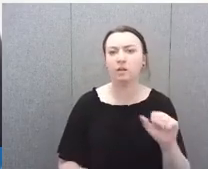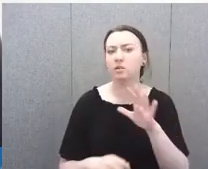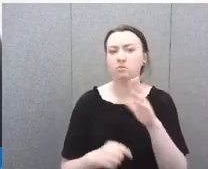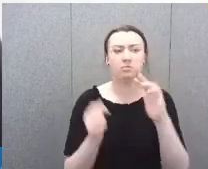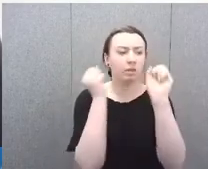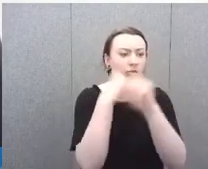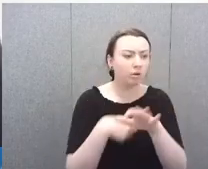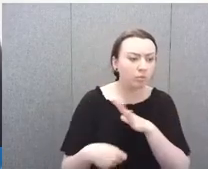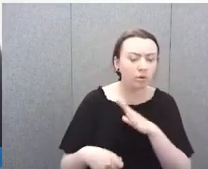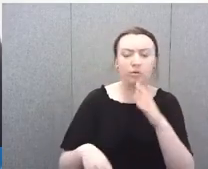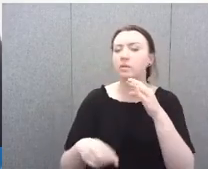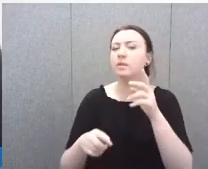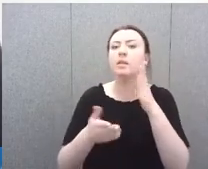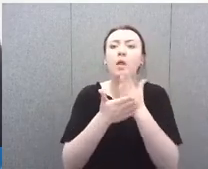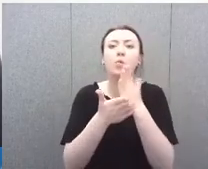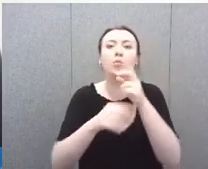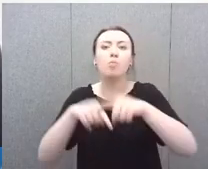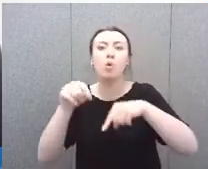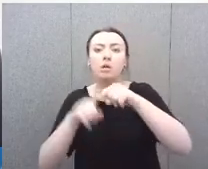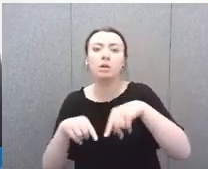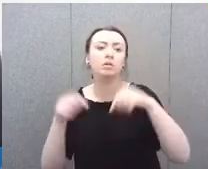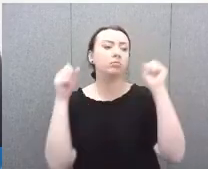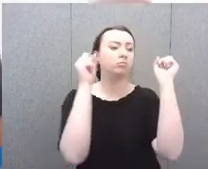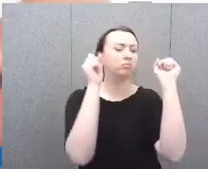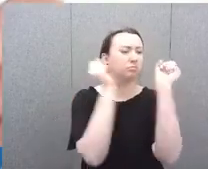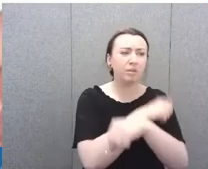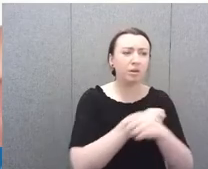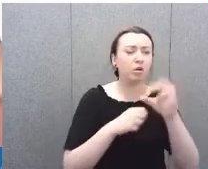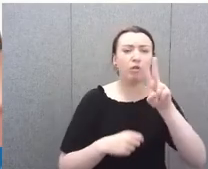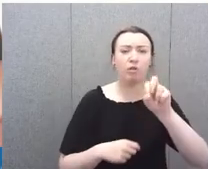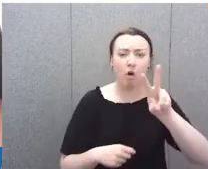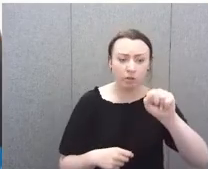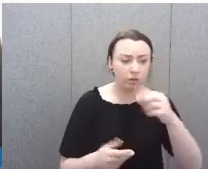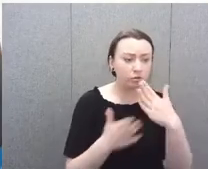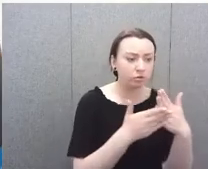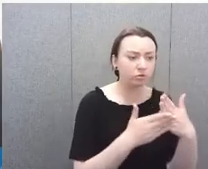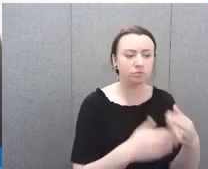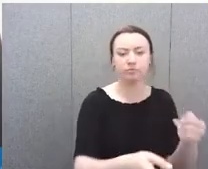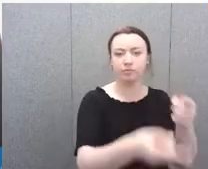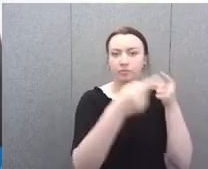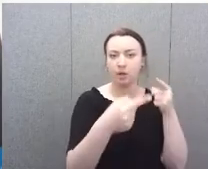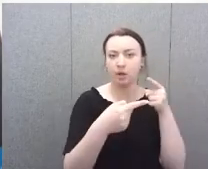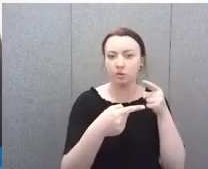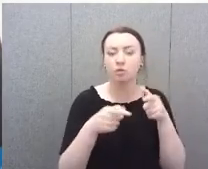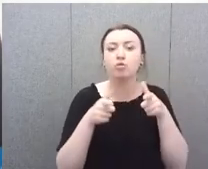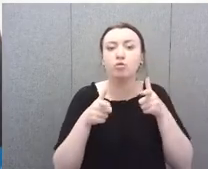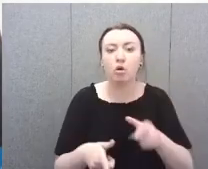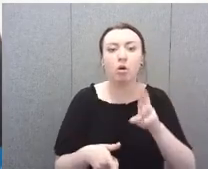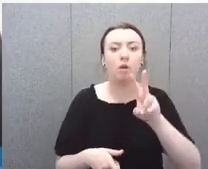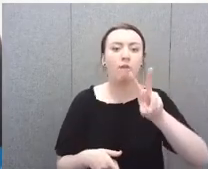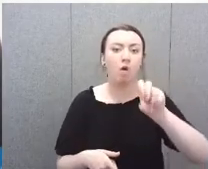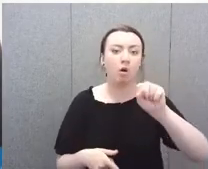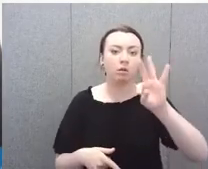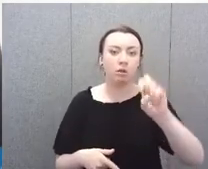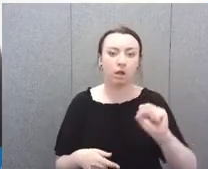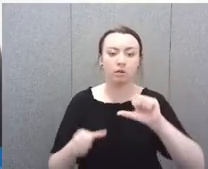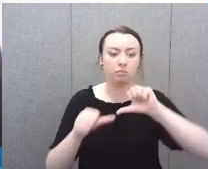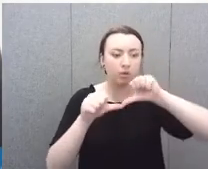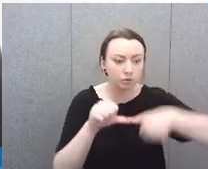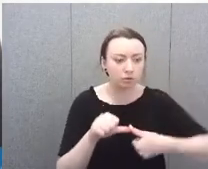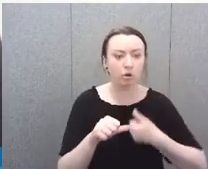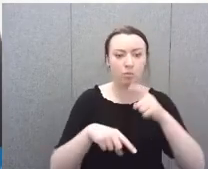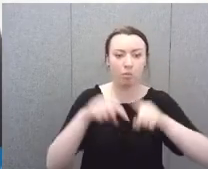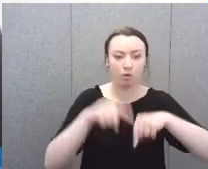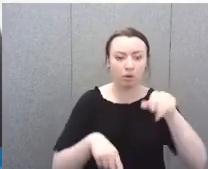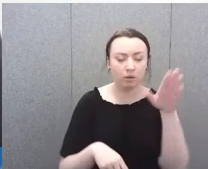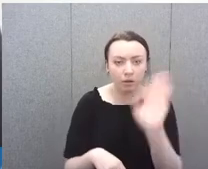Не только в политической жизни, но вообще любым квотам, которые у нас могут иногда вводиться и которые являются